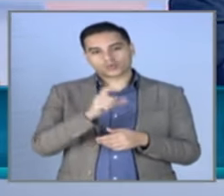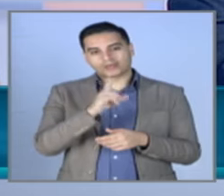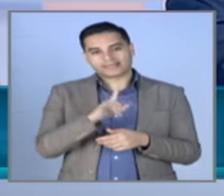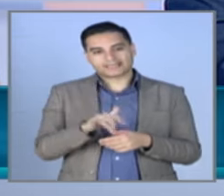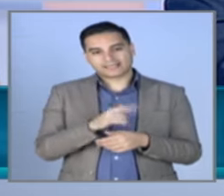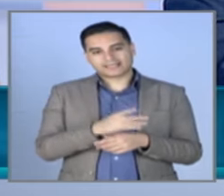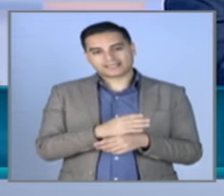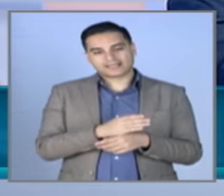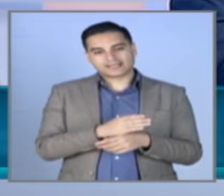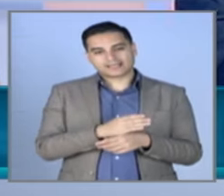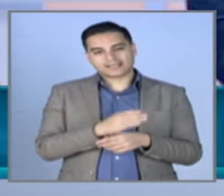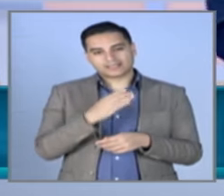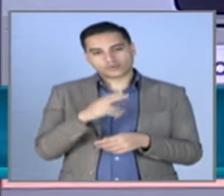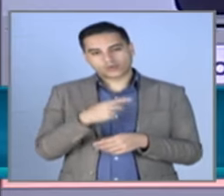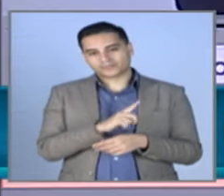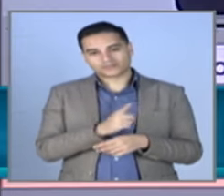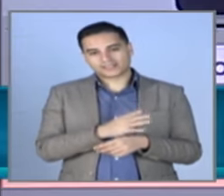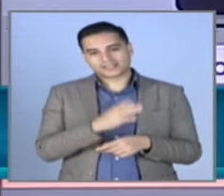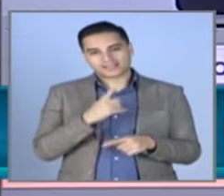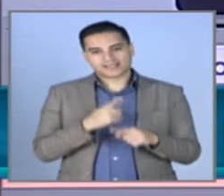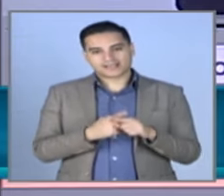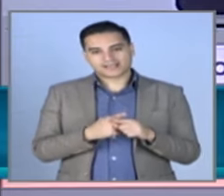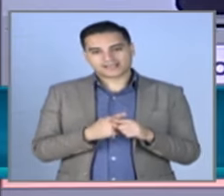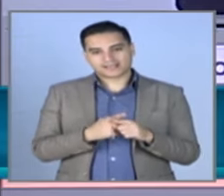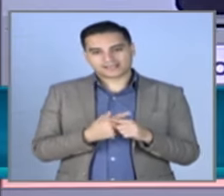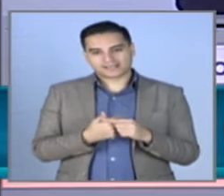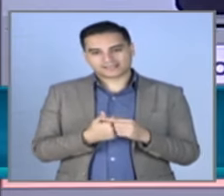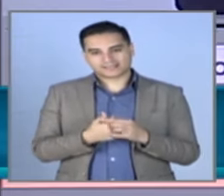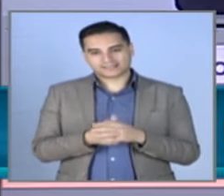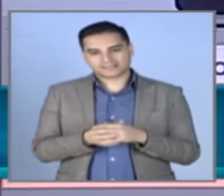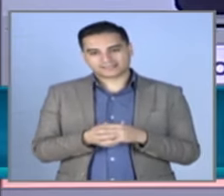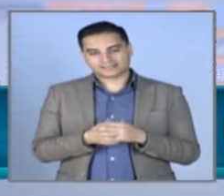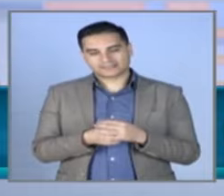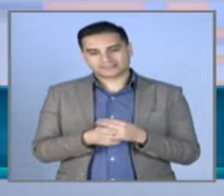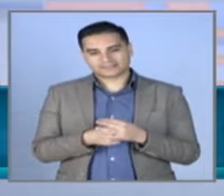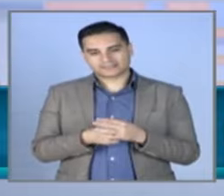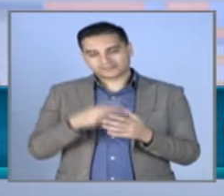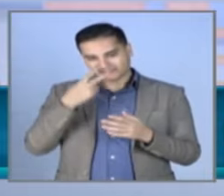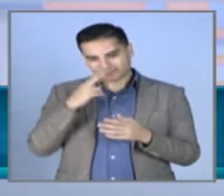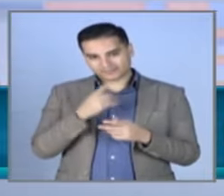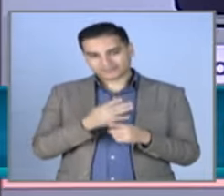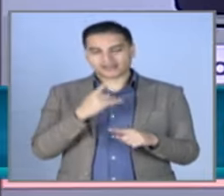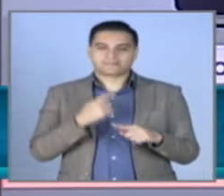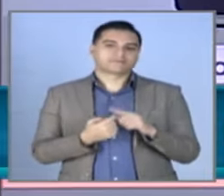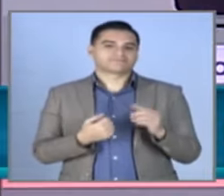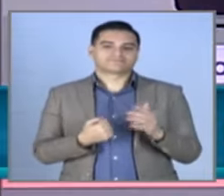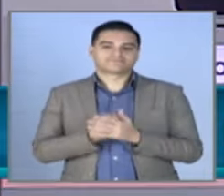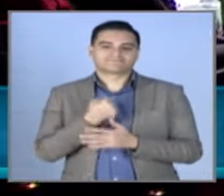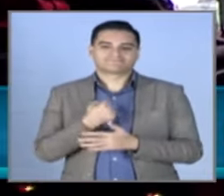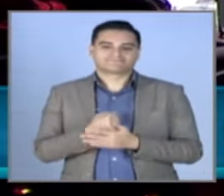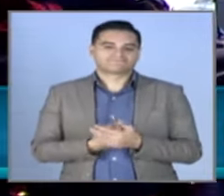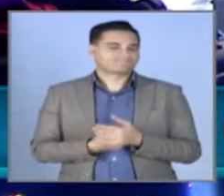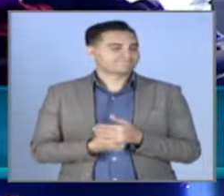سميوني يورو ايه اليورو معلش يورو هاردلك راح فين اجابه